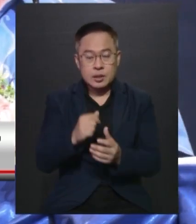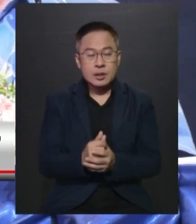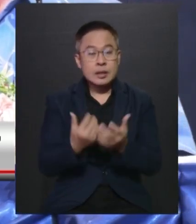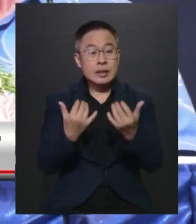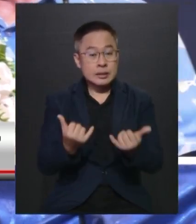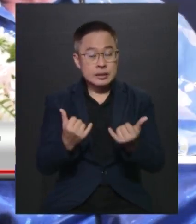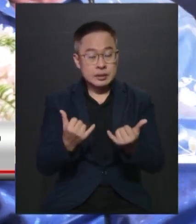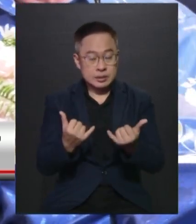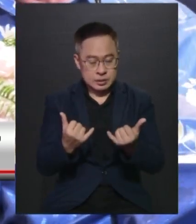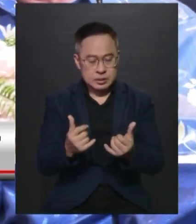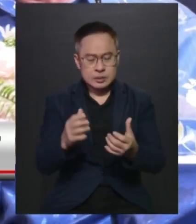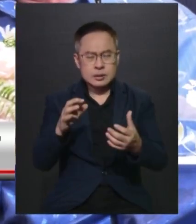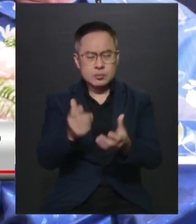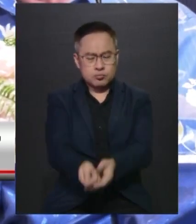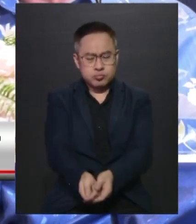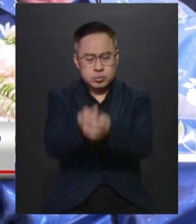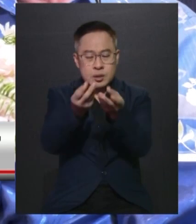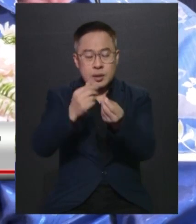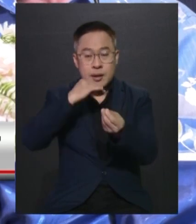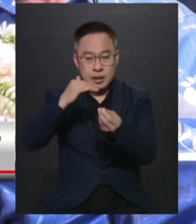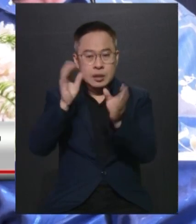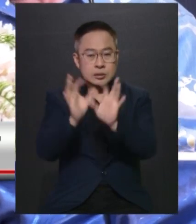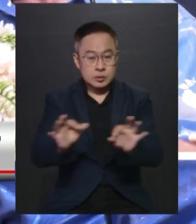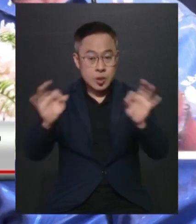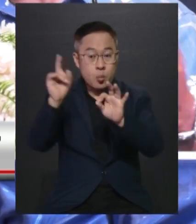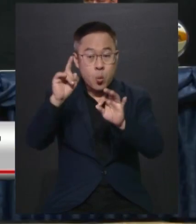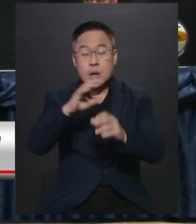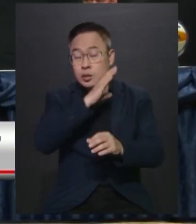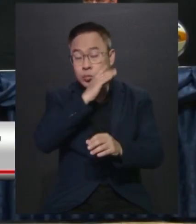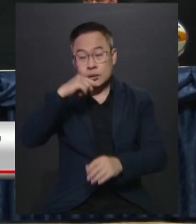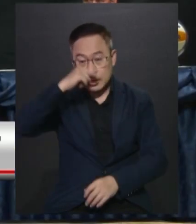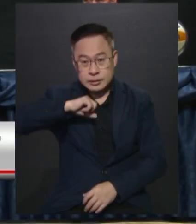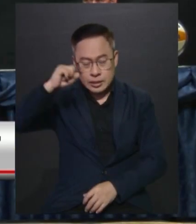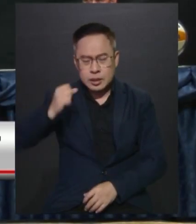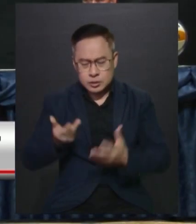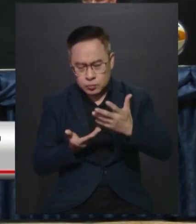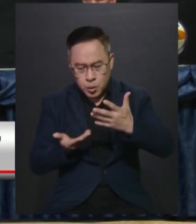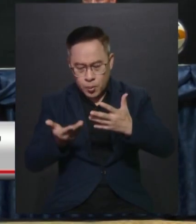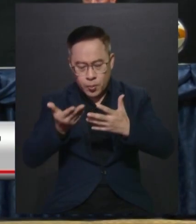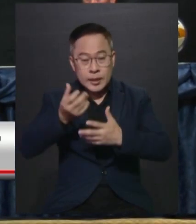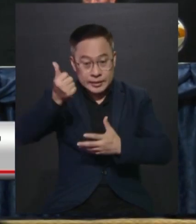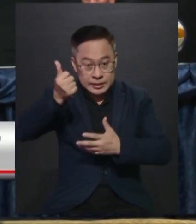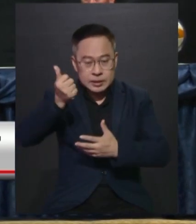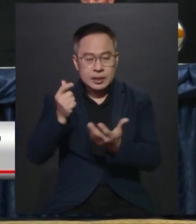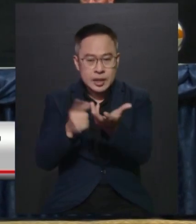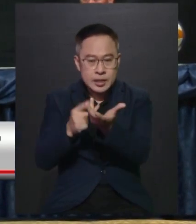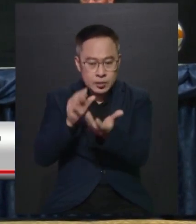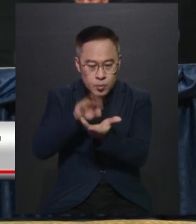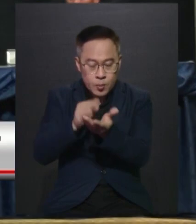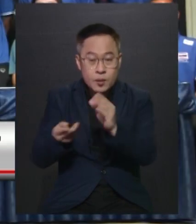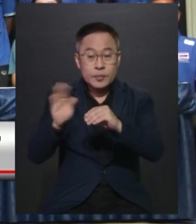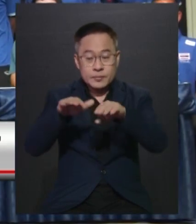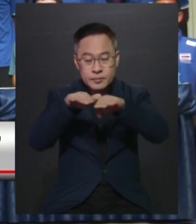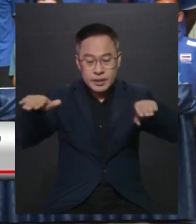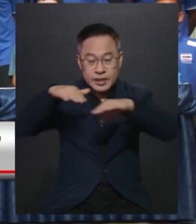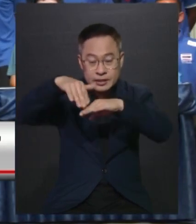การนี้นะคะว่ามีความสำคัญในการลุ้นโควต้าควอลิฟายเข้าร่วมการแข่งขันโอลิมปิกเกม2024การที่ไทยได้เป็นเ